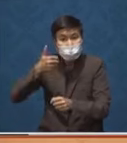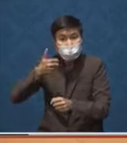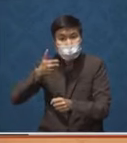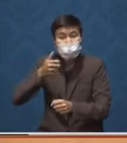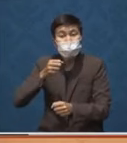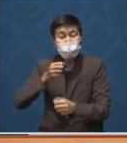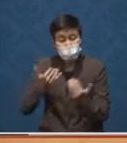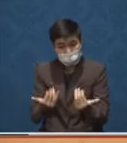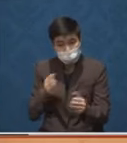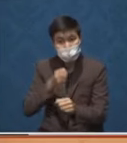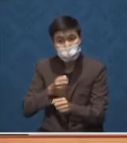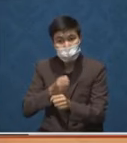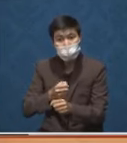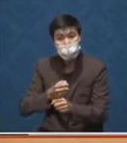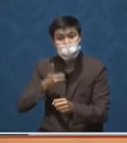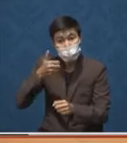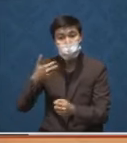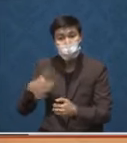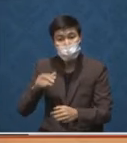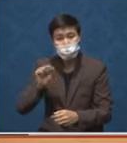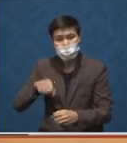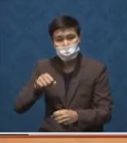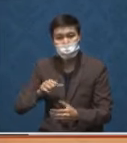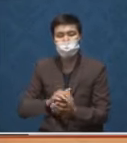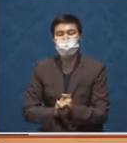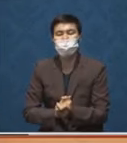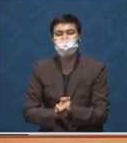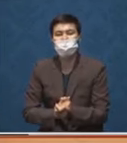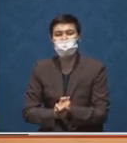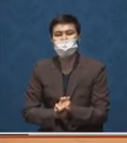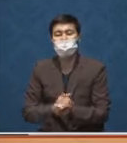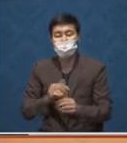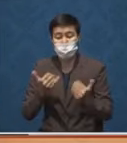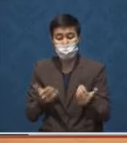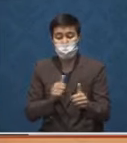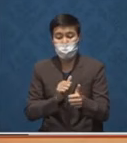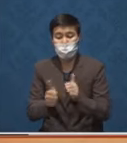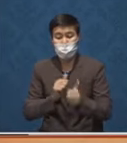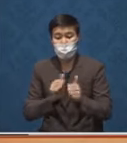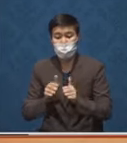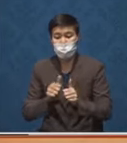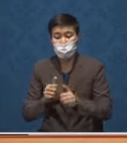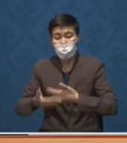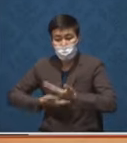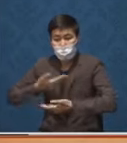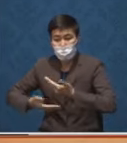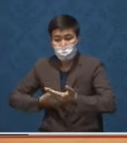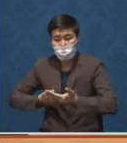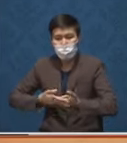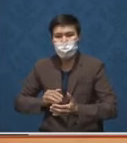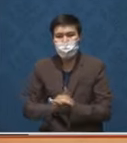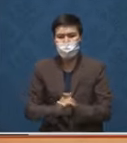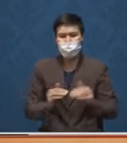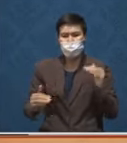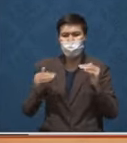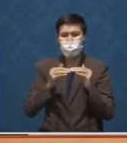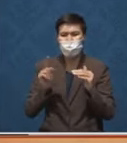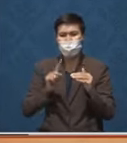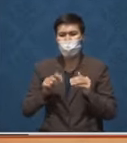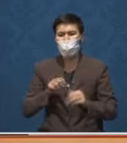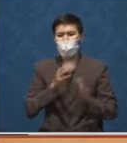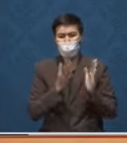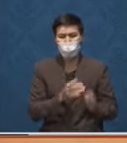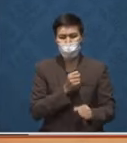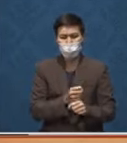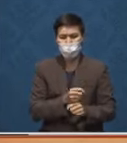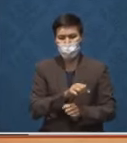แล้วหรือยังในการทำให้เกิดการแข่งขันในตลาดแล้วก็เป็นธรรมสำหรับ SME แล้วก็ประชาชนผู้บริโภค